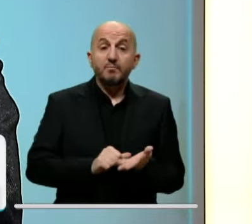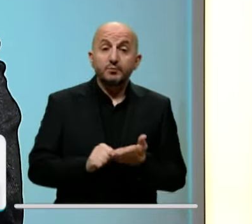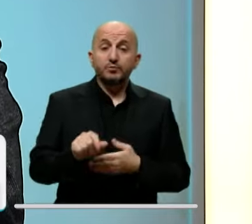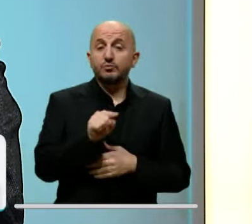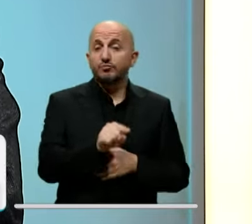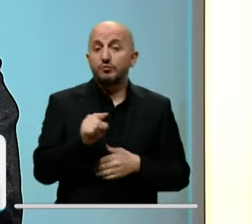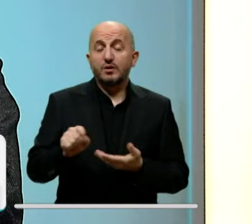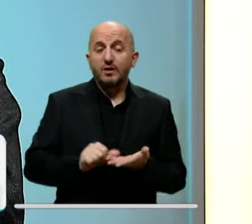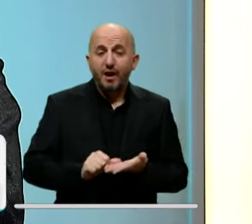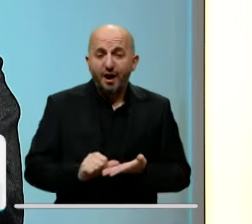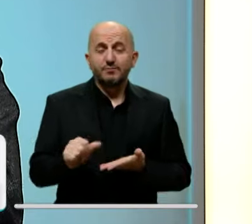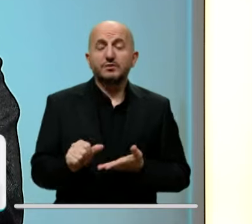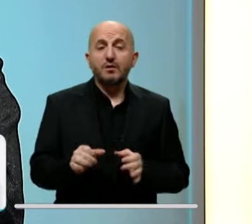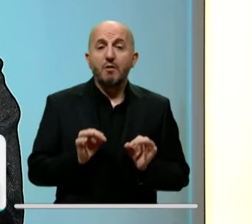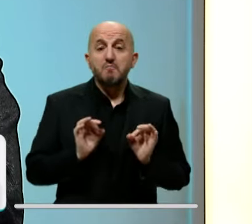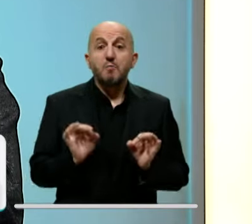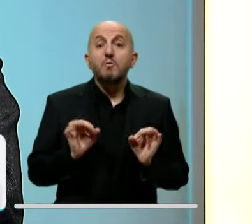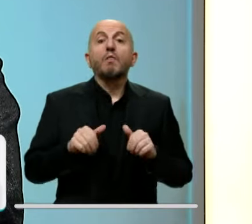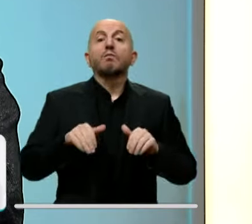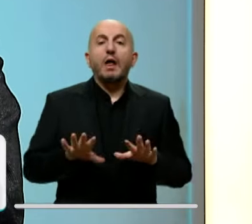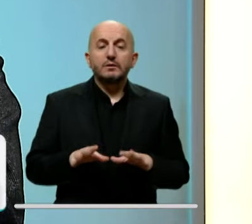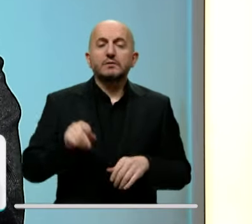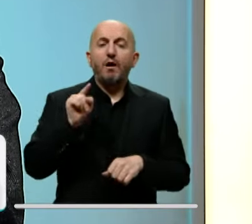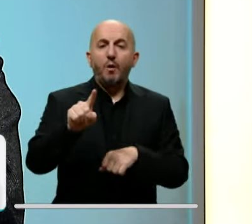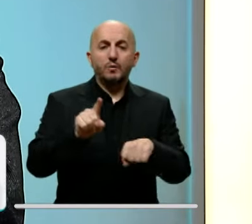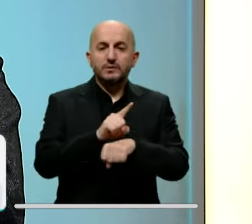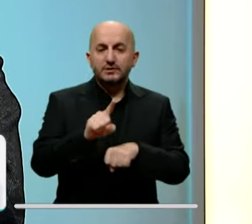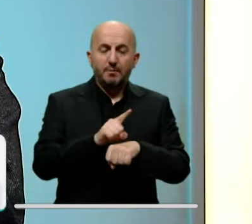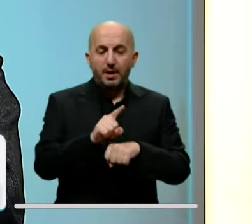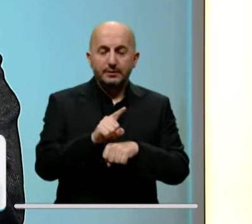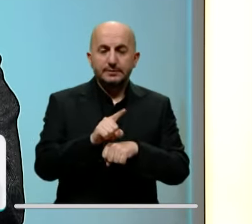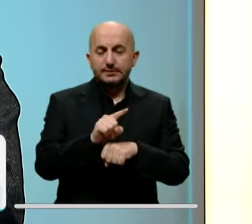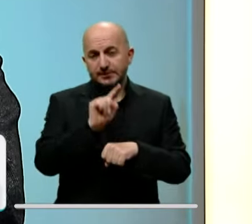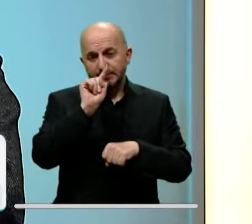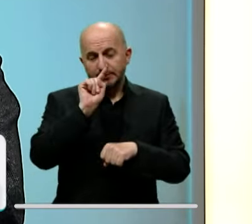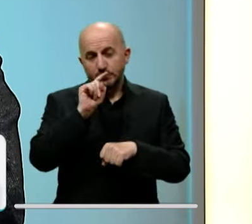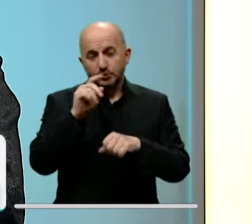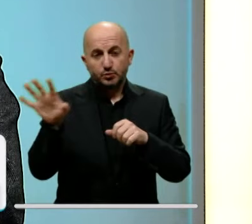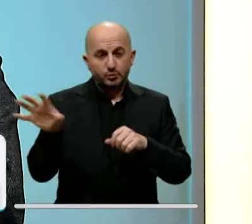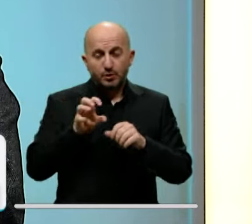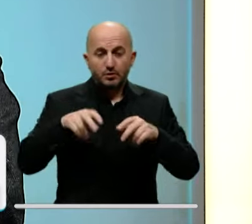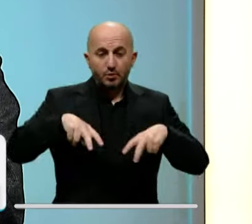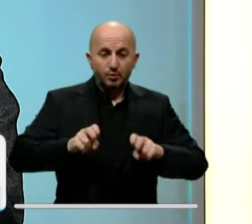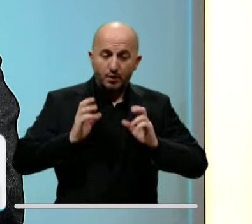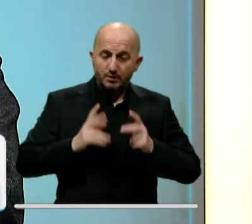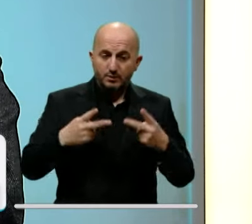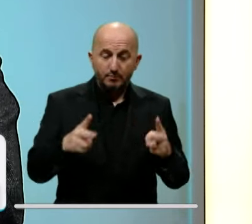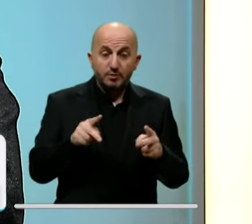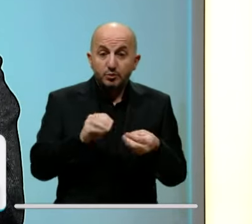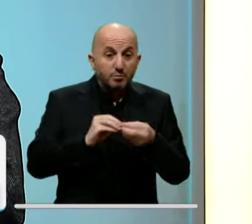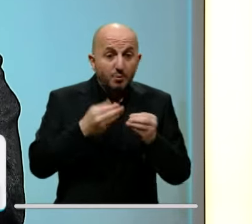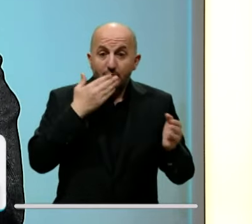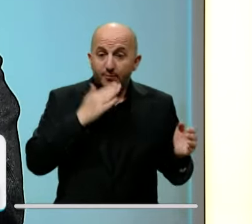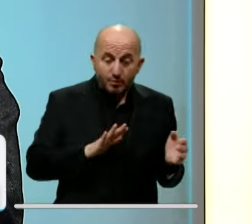hepsi Eee mümkün değilse o zaman Eee zaten sünnetleri oturarak kılabilir burada bir sıkıntı